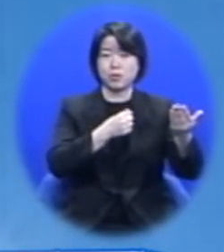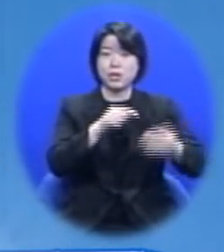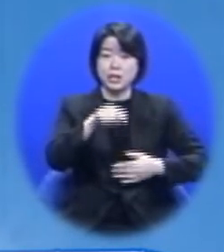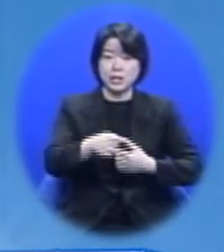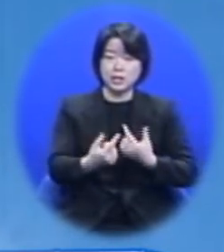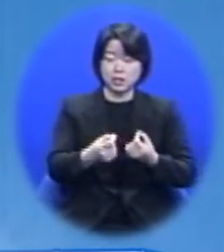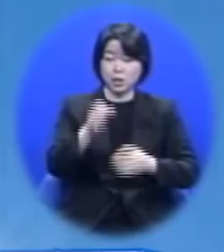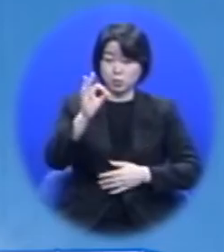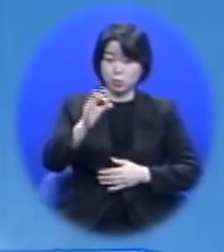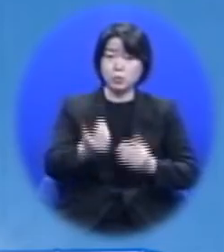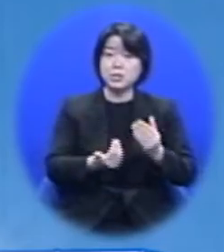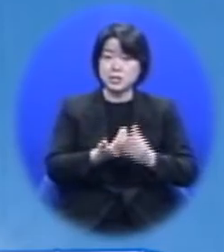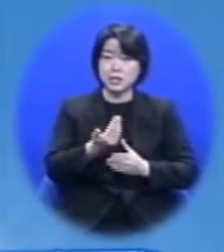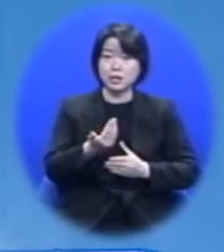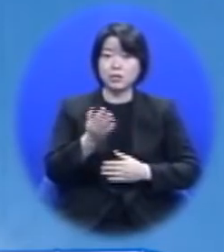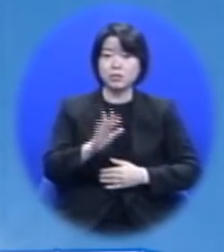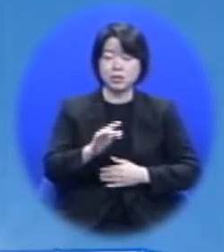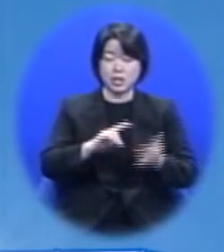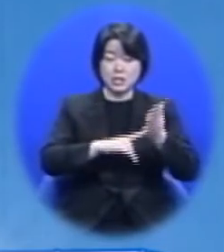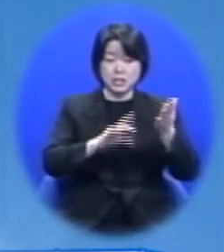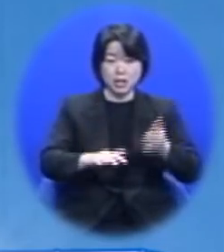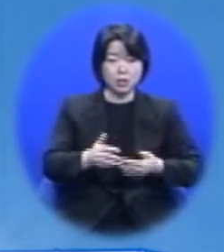이렇게 돈이 생겼는데 세금을 내야지.